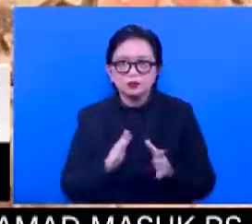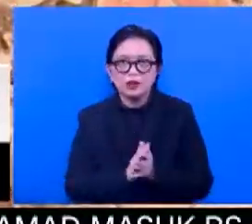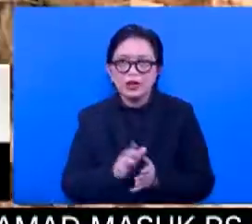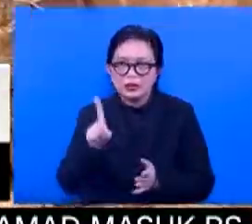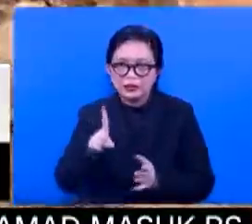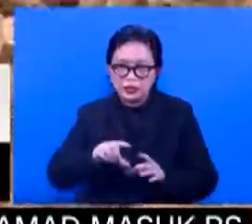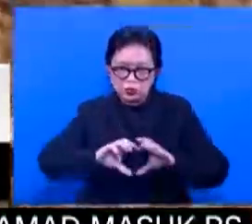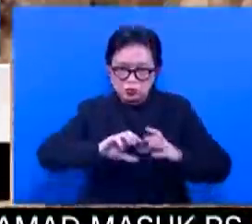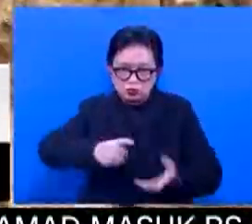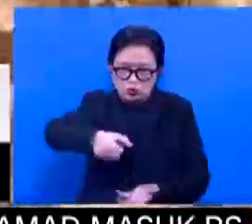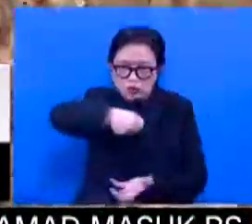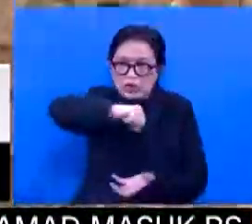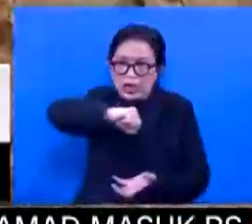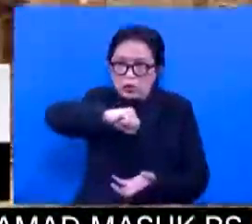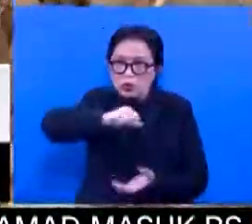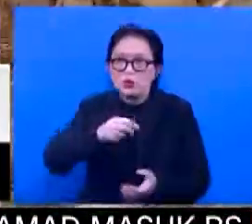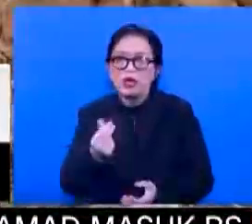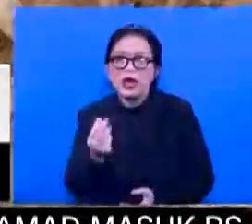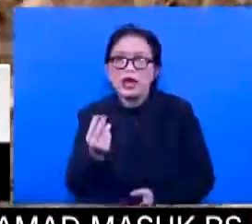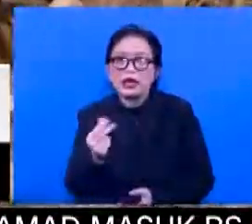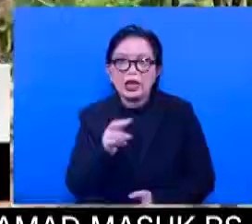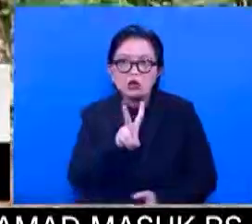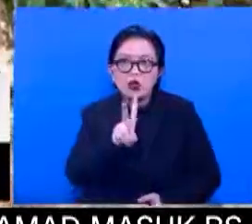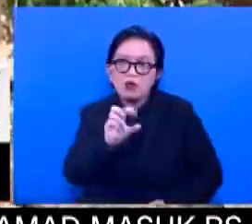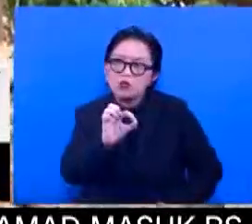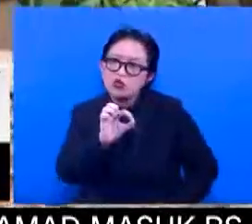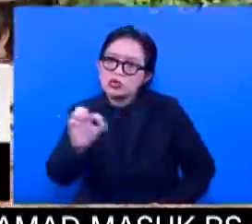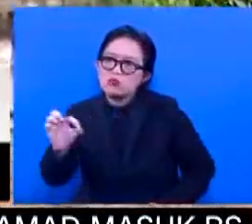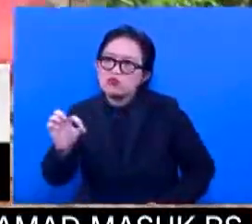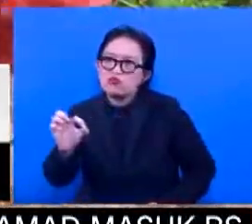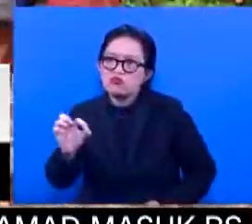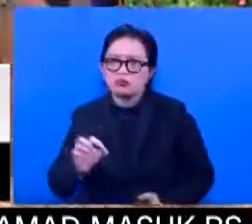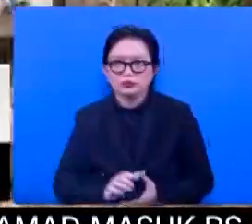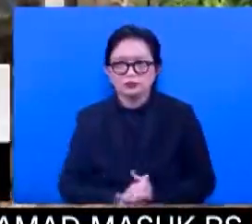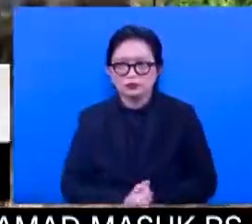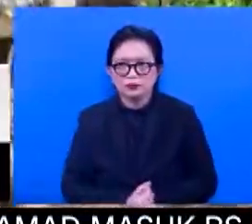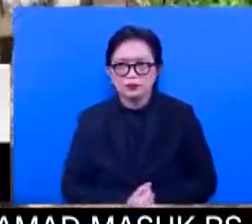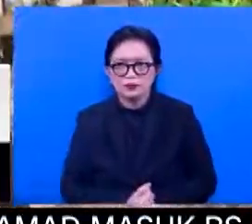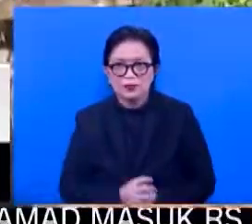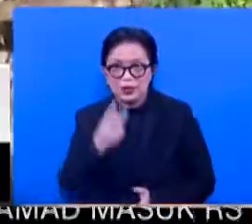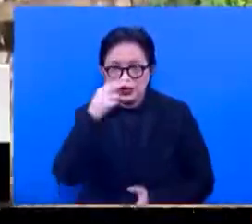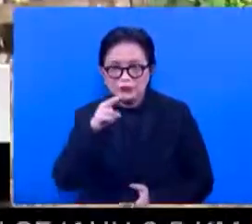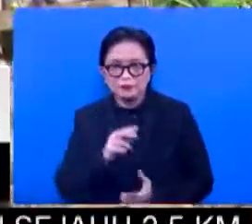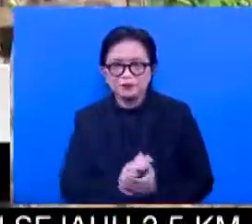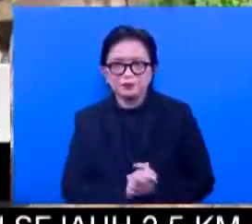karung tepung kelapa tua dibanderol Rp20.000. Kupas dulu, set keras banget.